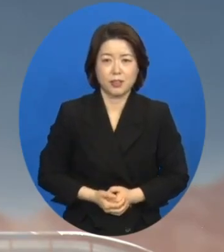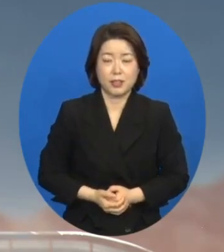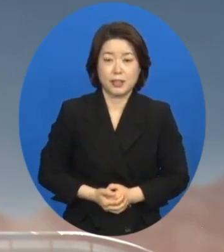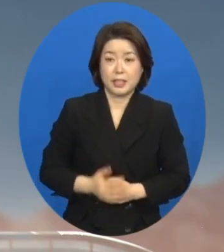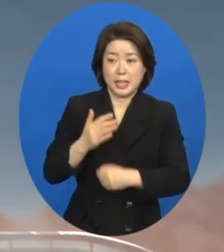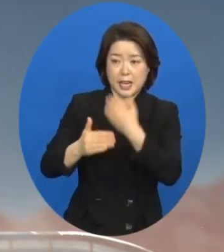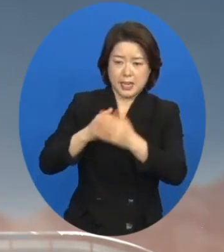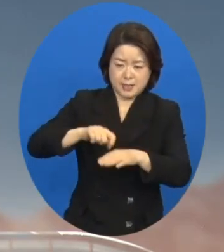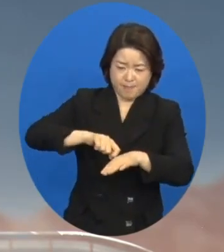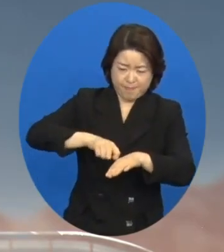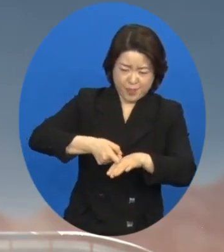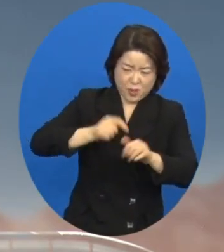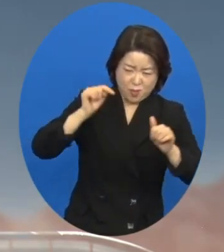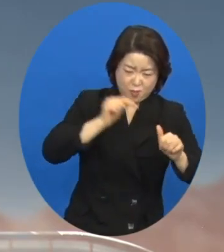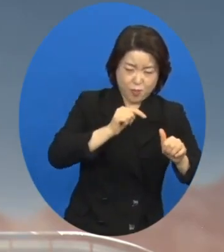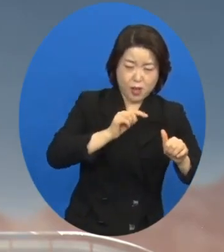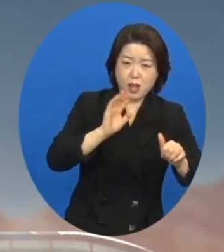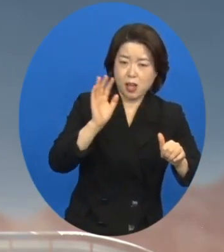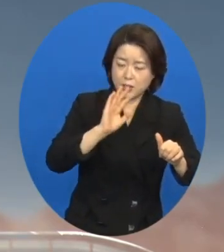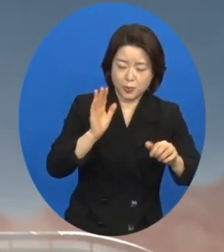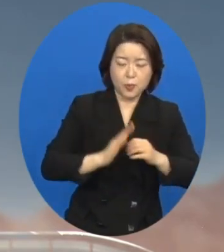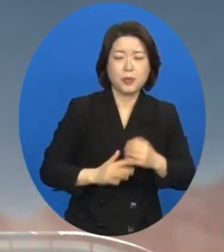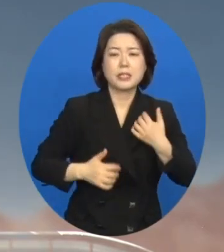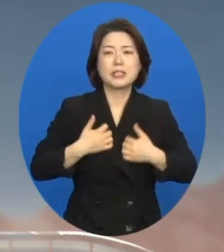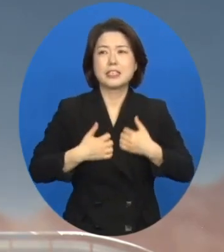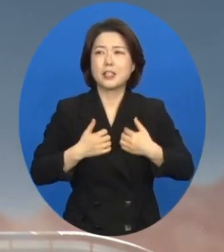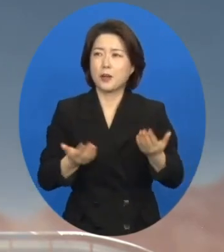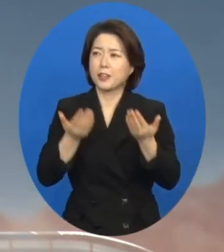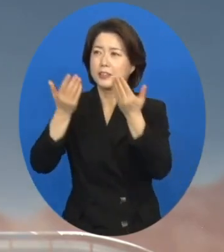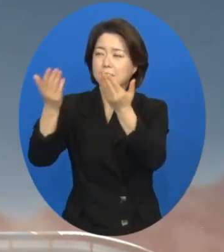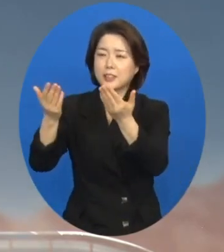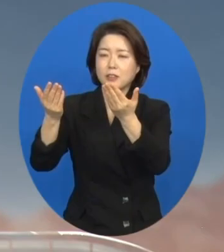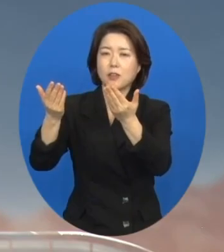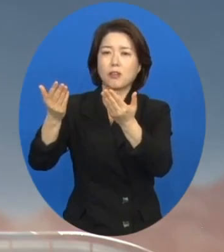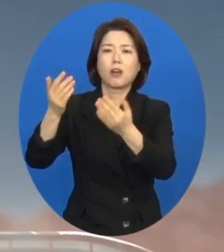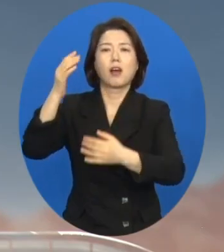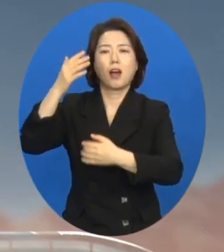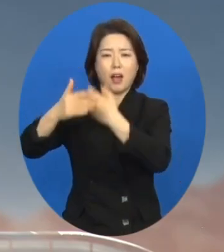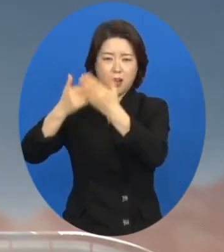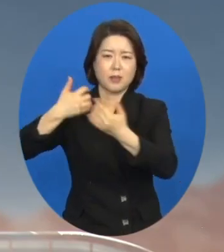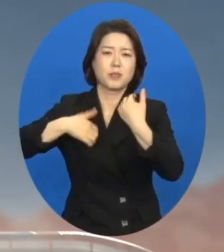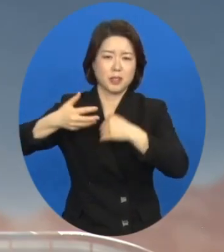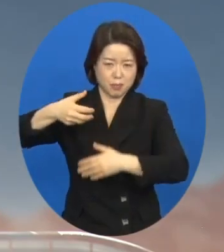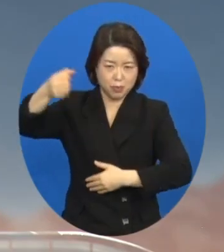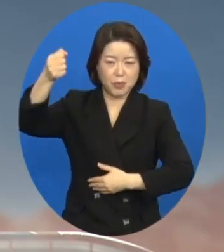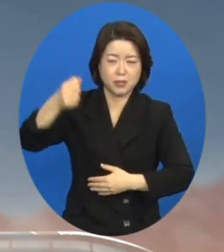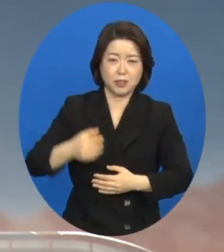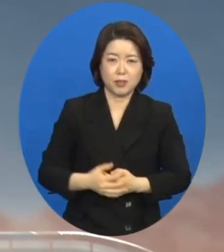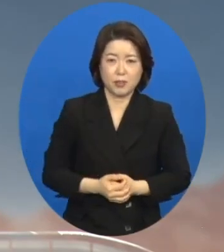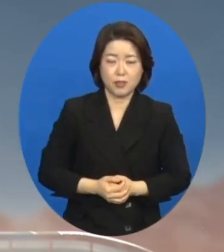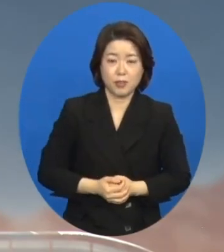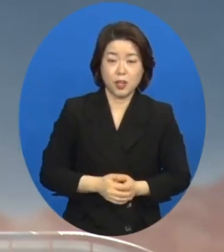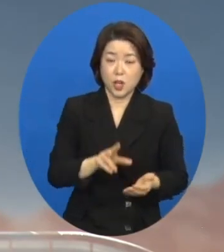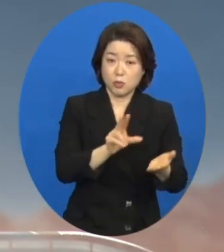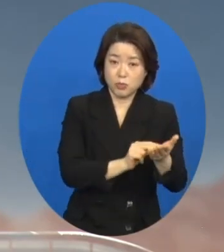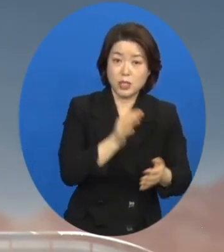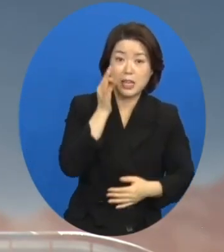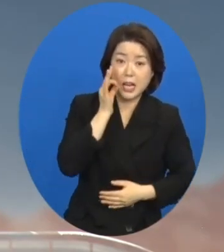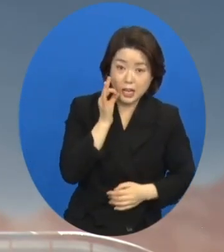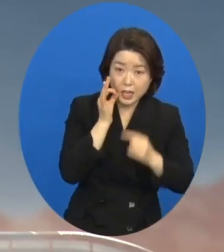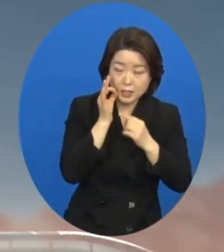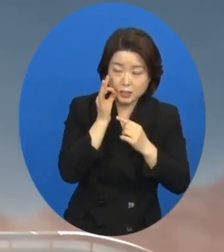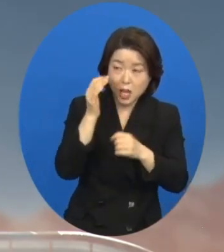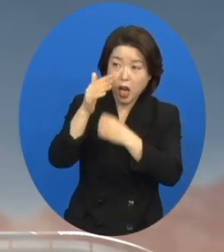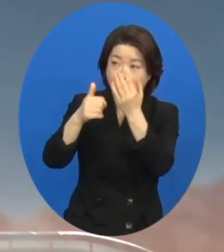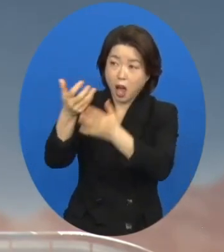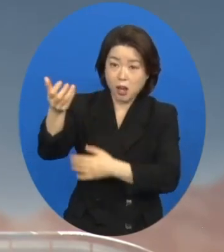하나님은 억지로가 아니라 즐겨내는 자를 기뻐하신다라고 하셨어요. 문제는 아가는 하나님의 것을